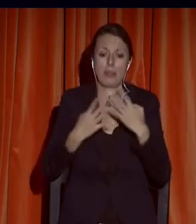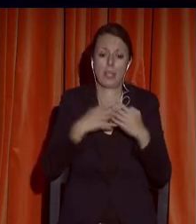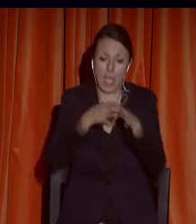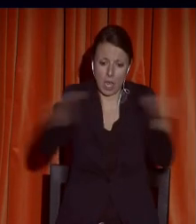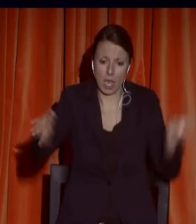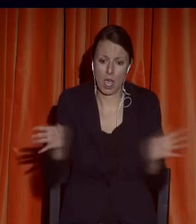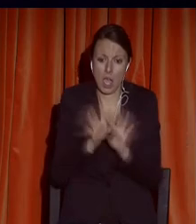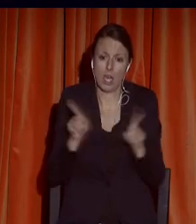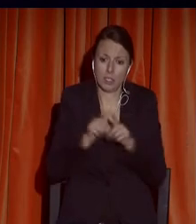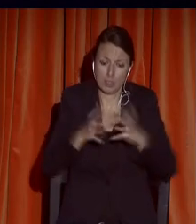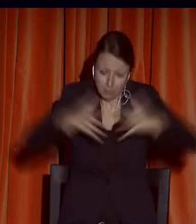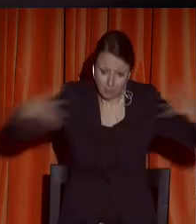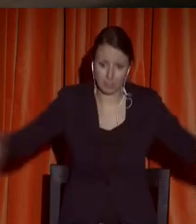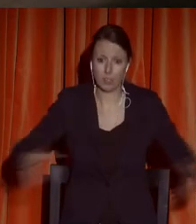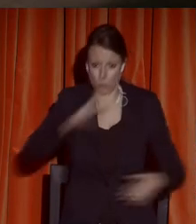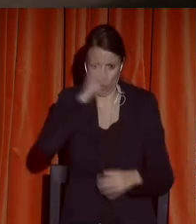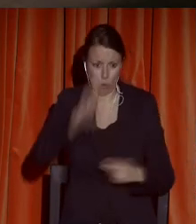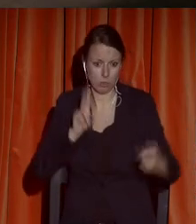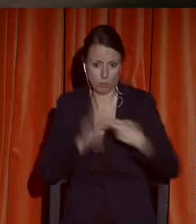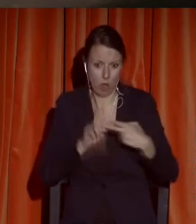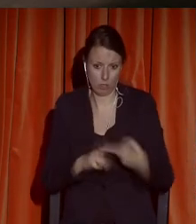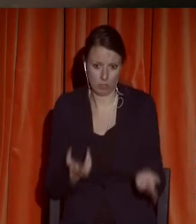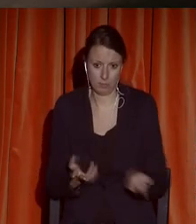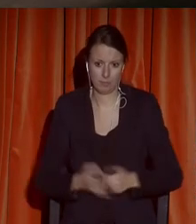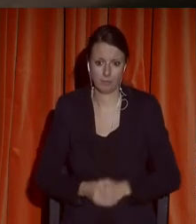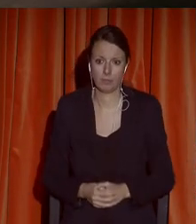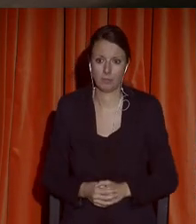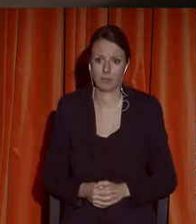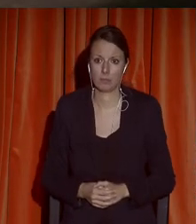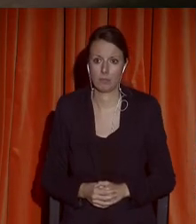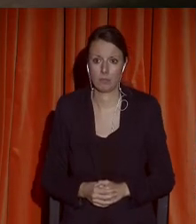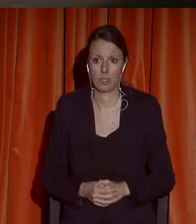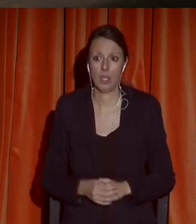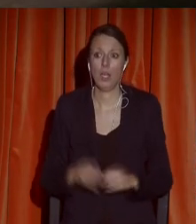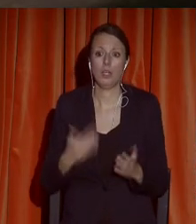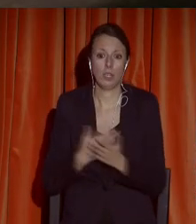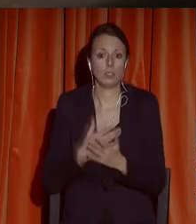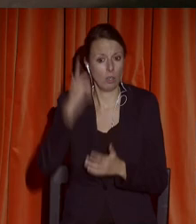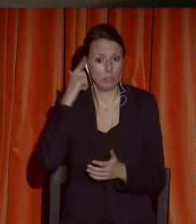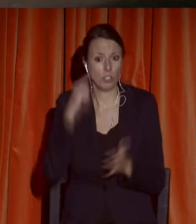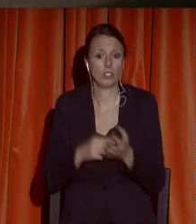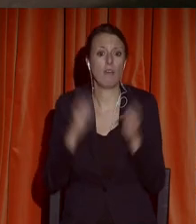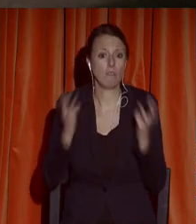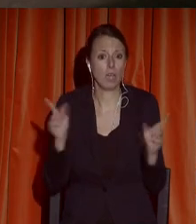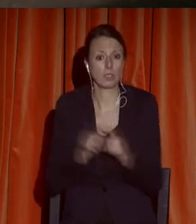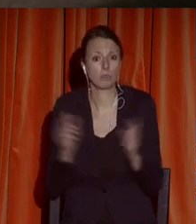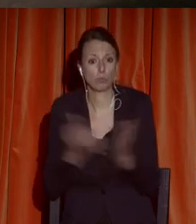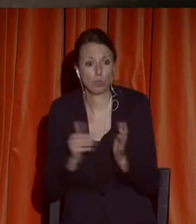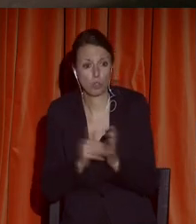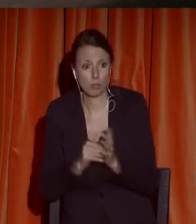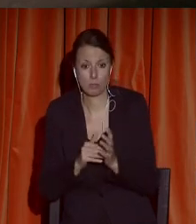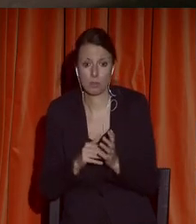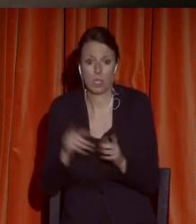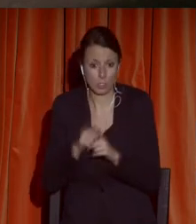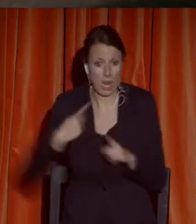ludzi. Chciałam też powiedzieć, że wydaje mi się, że to, co jest również bardzo potrzebne z naszego punktu widzenia, ale też